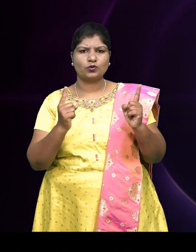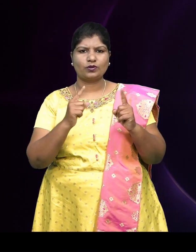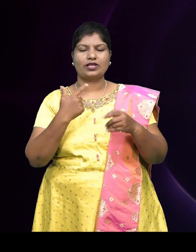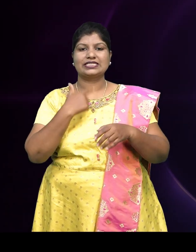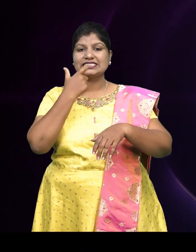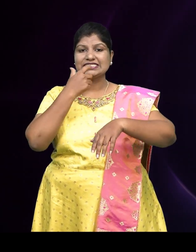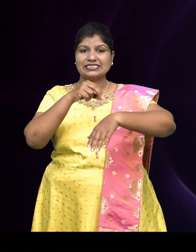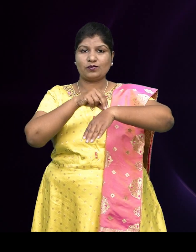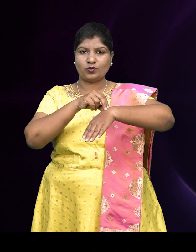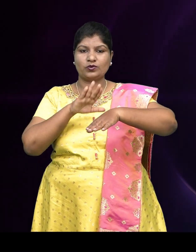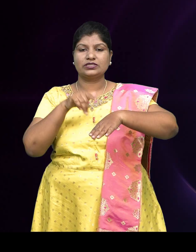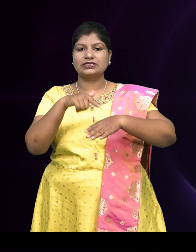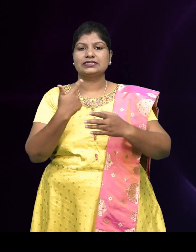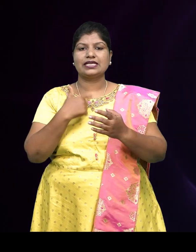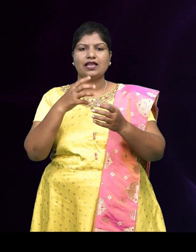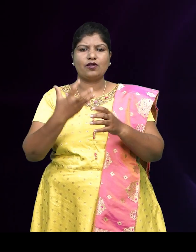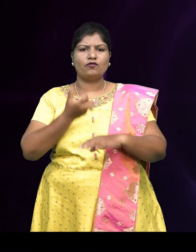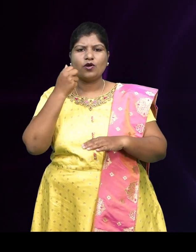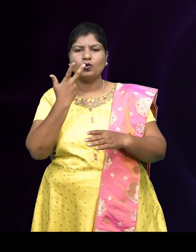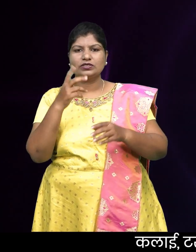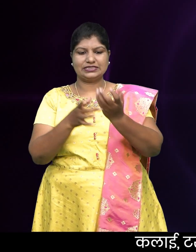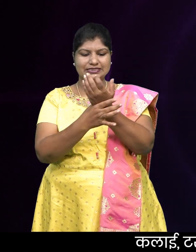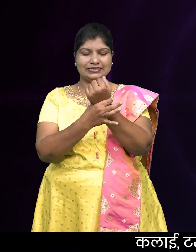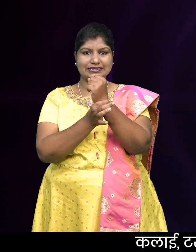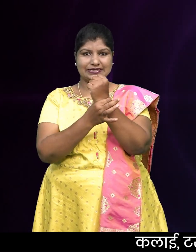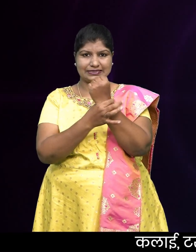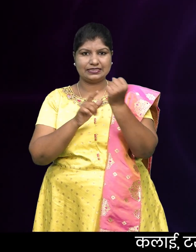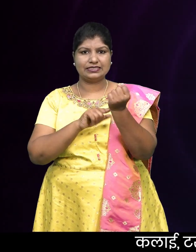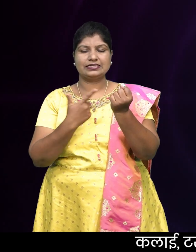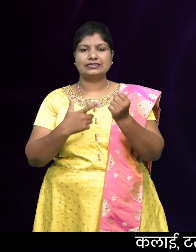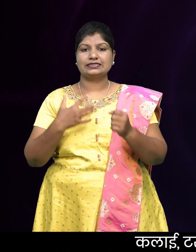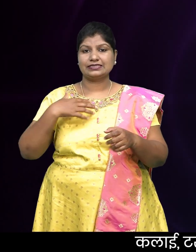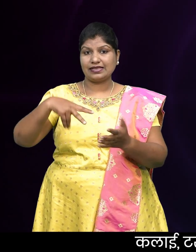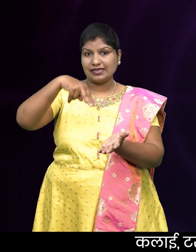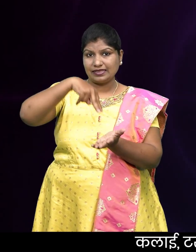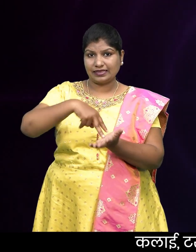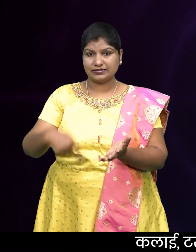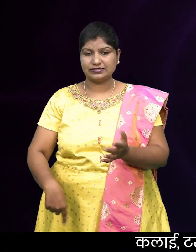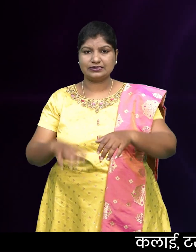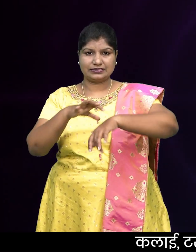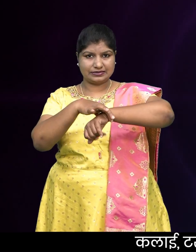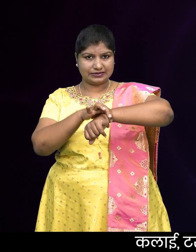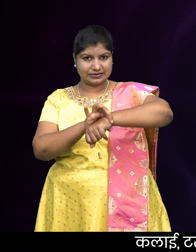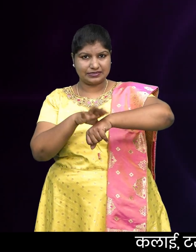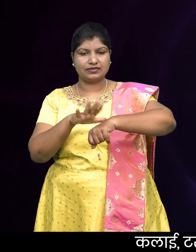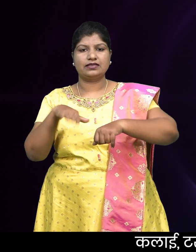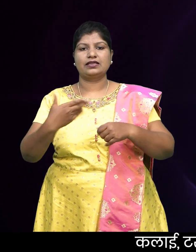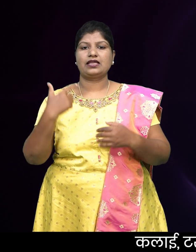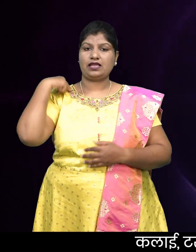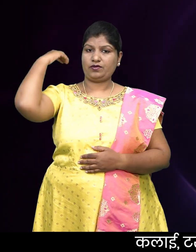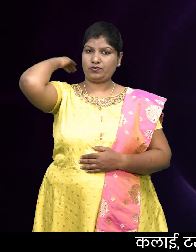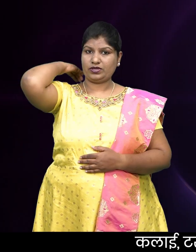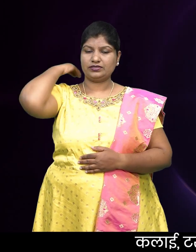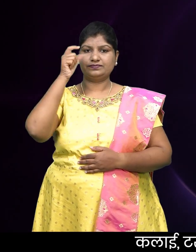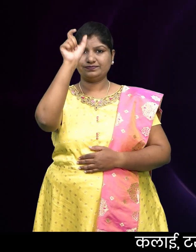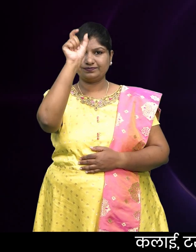छोटी हड्डियां, कलाई, टखने और कशेरुक स्तंभ में पाई